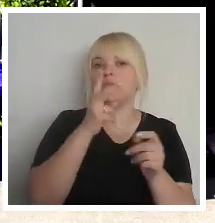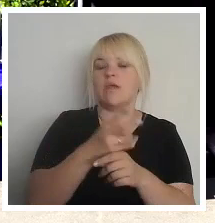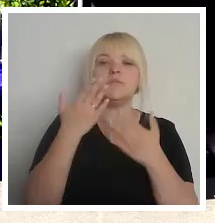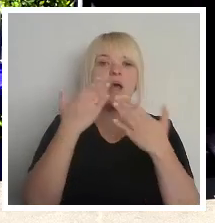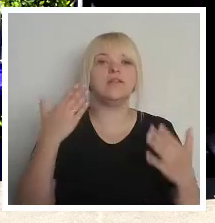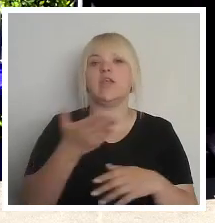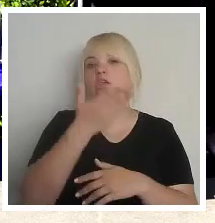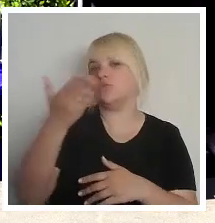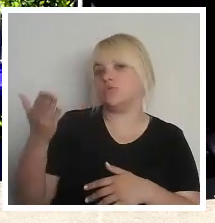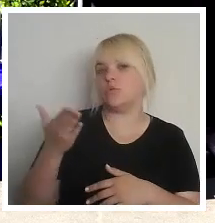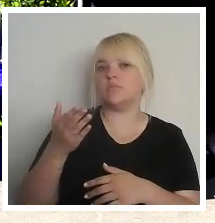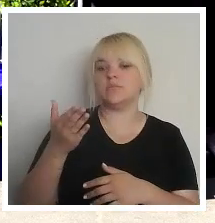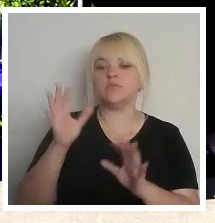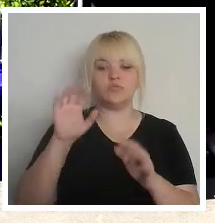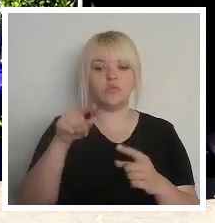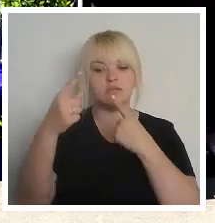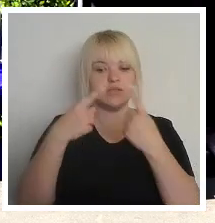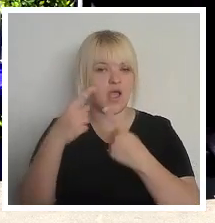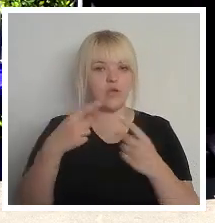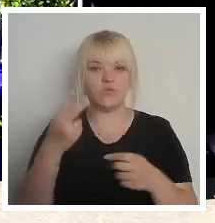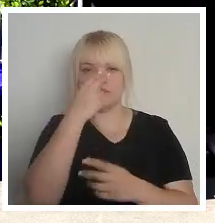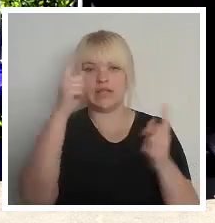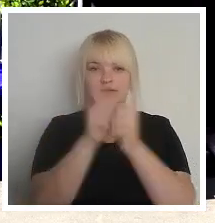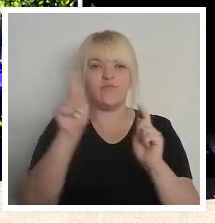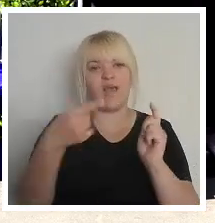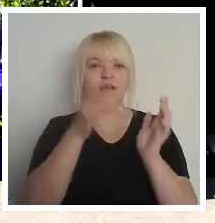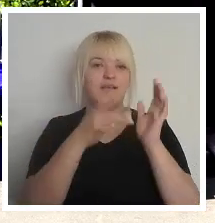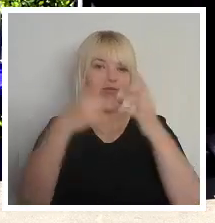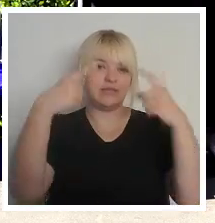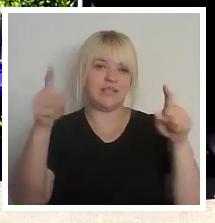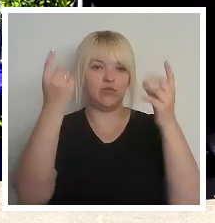Paldies jums par šo sarunu un tiksimies vēl kādos citos